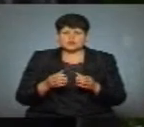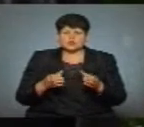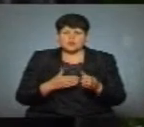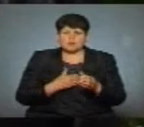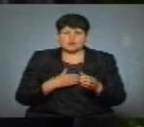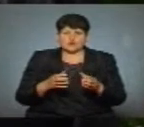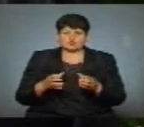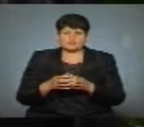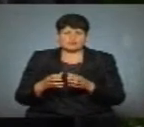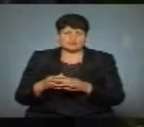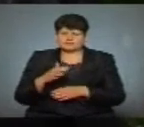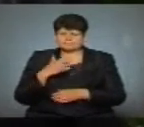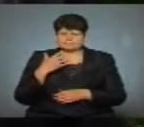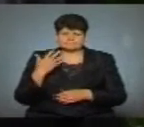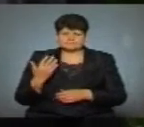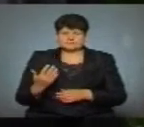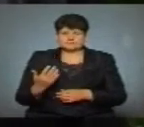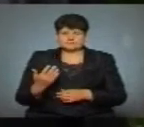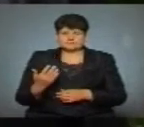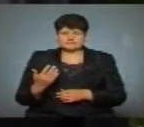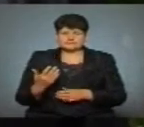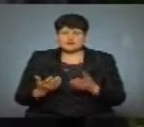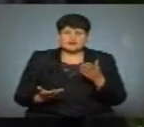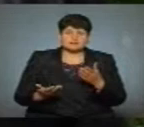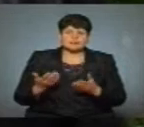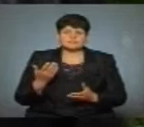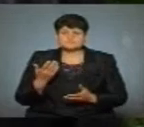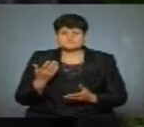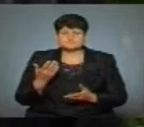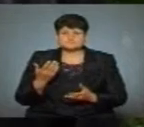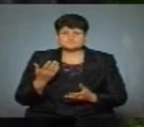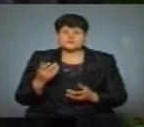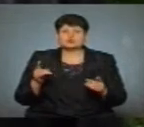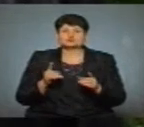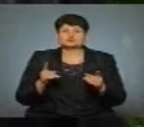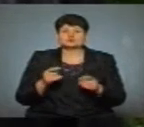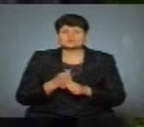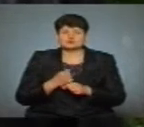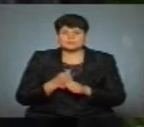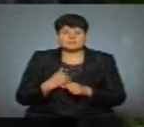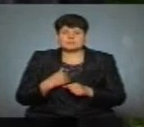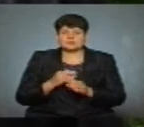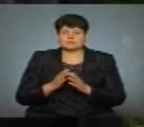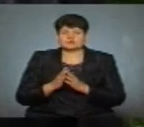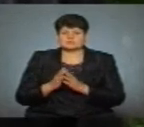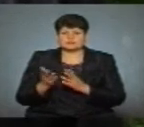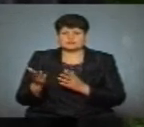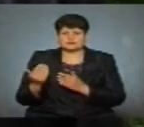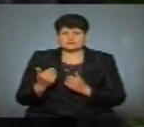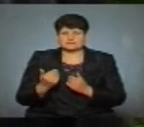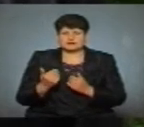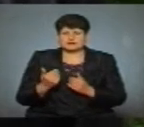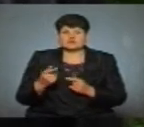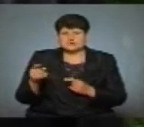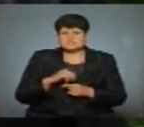батальйони, дуже багато. Але що ж зробимо? Не ми напрошувались. Вони до